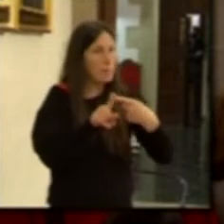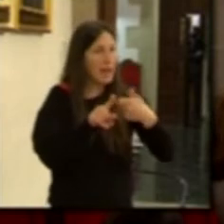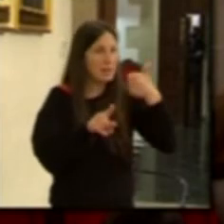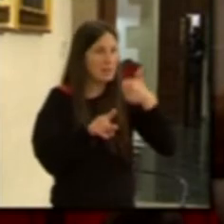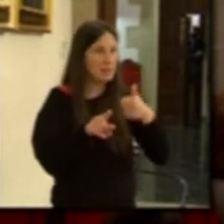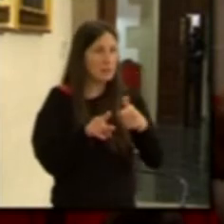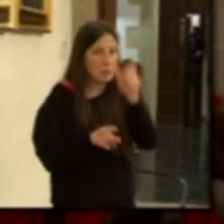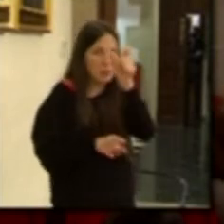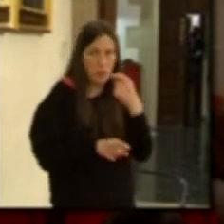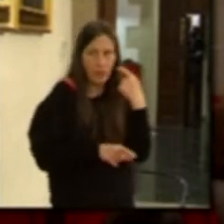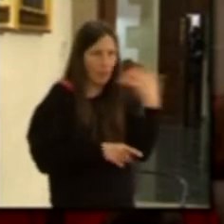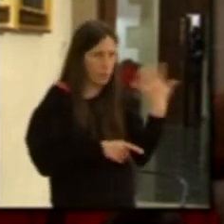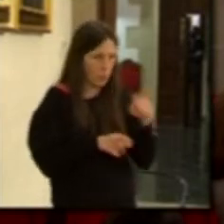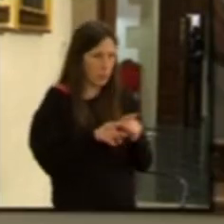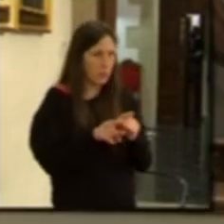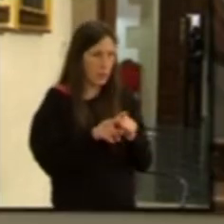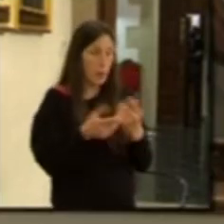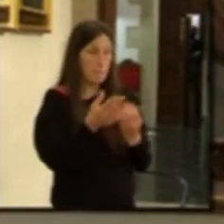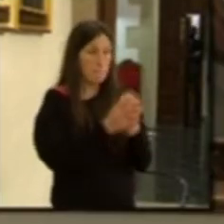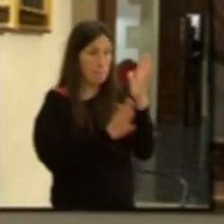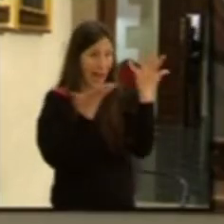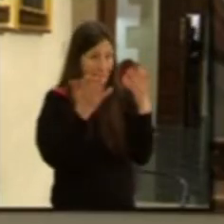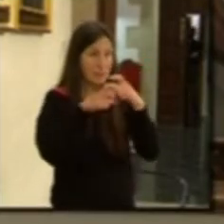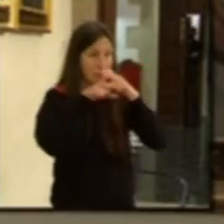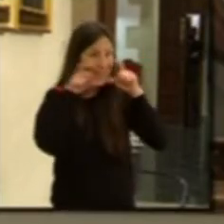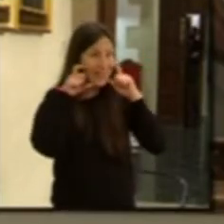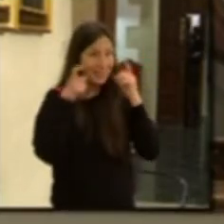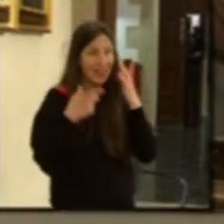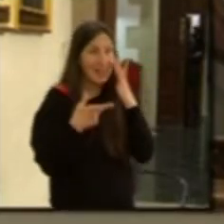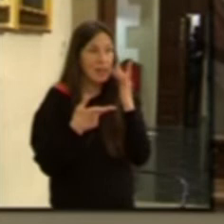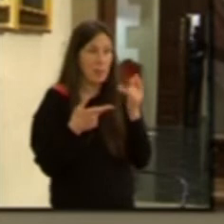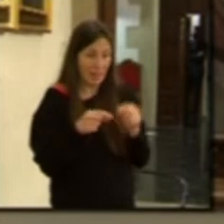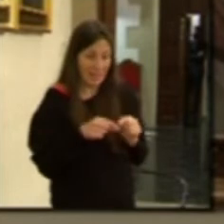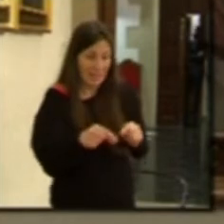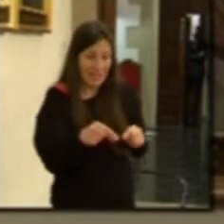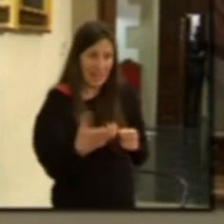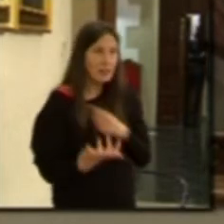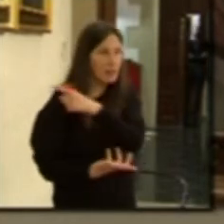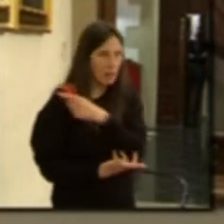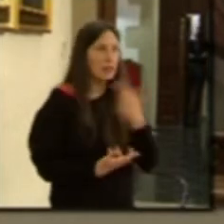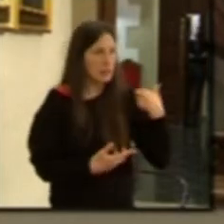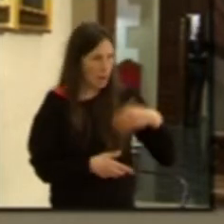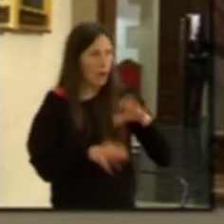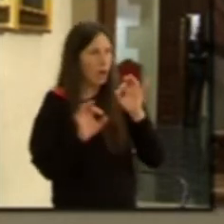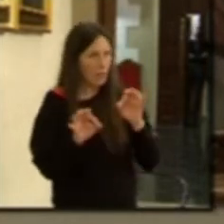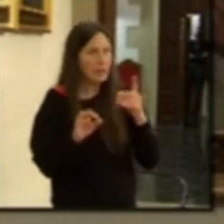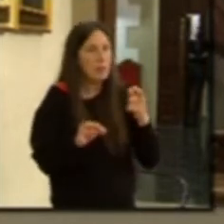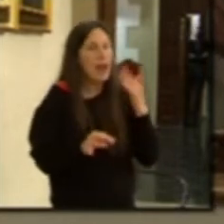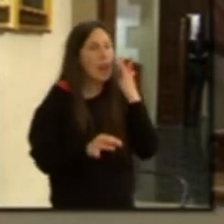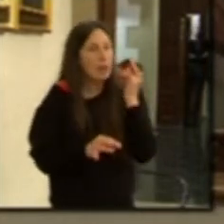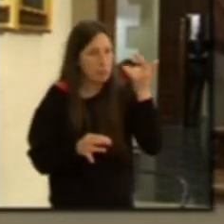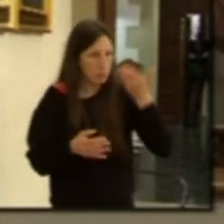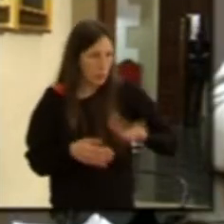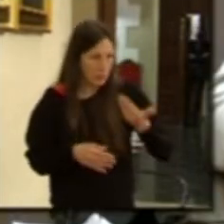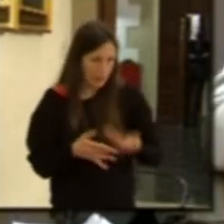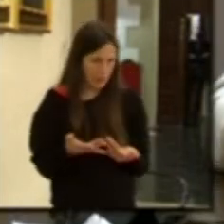gran titular de la Generalitat, no? Mans, mascaretes i què més diem ja? I distància. Doncs la higiene, que